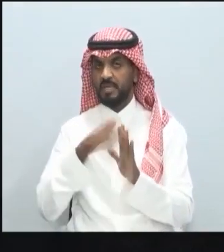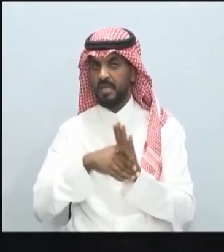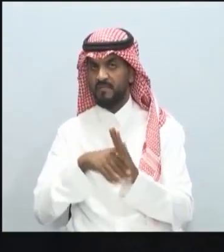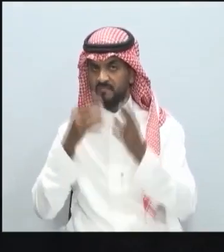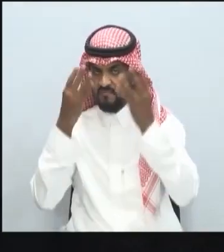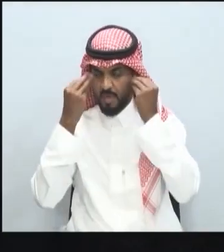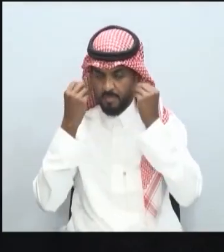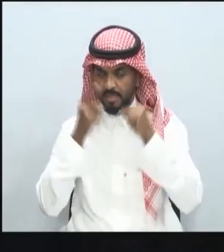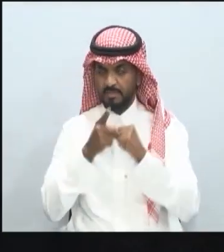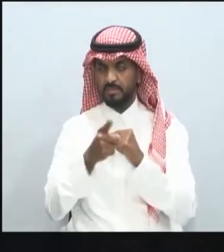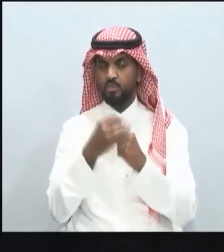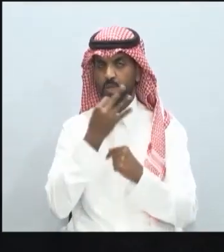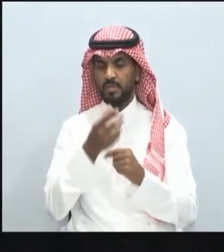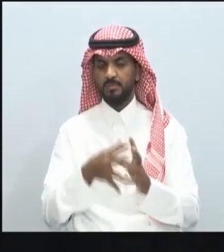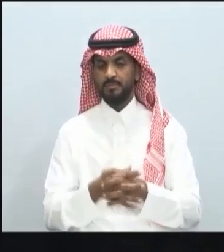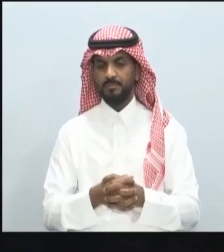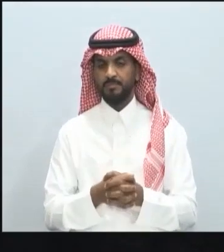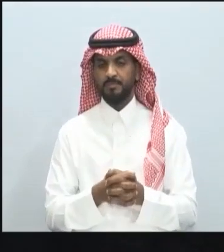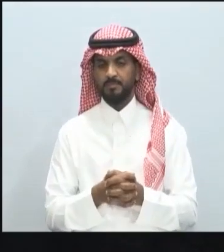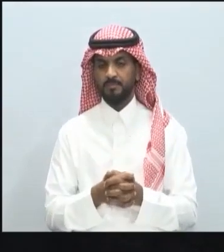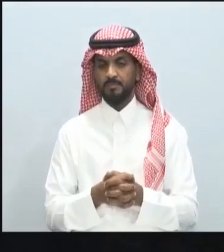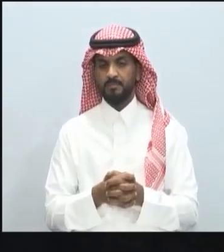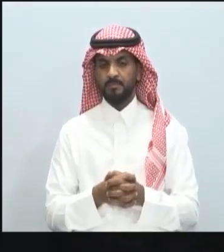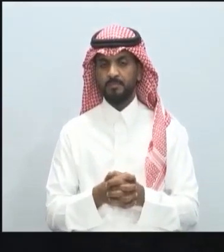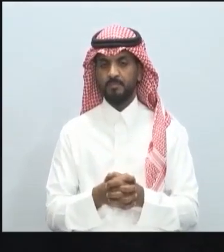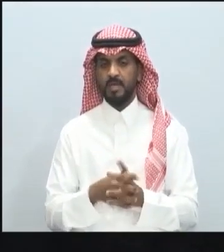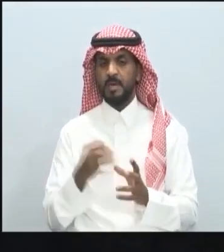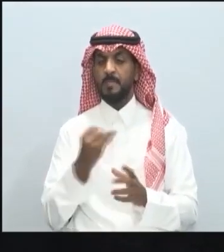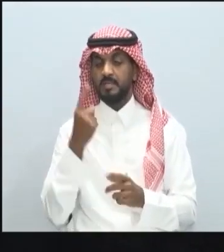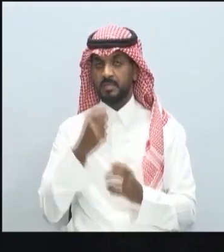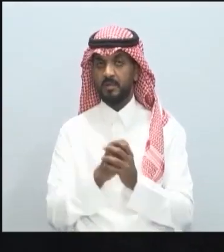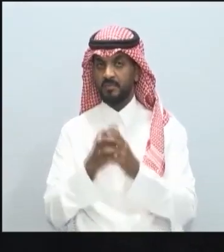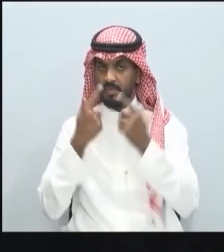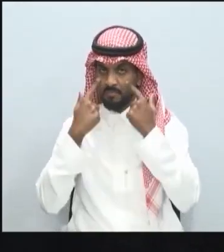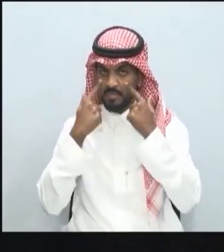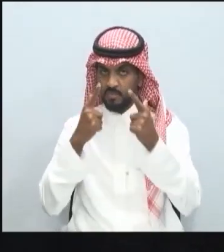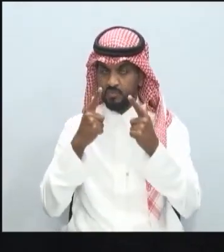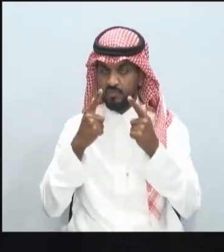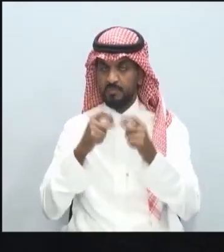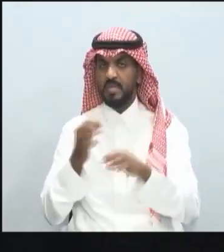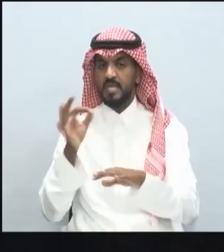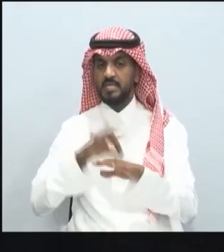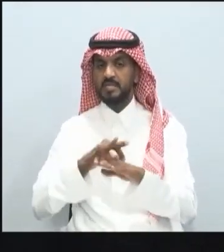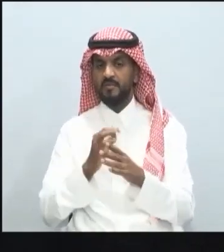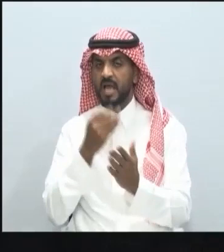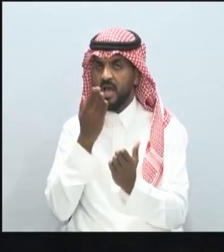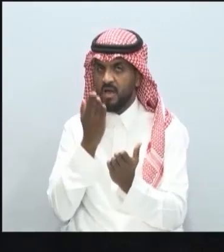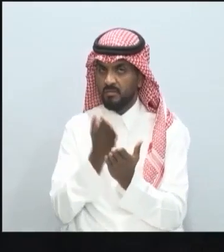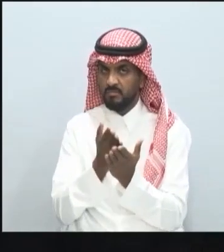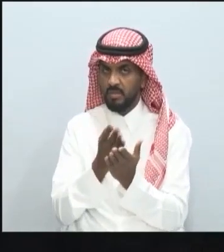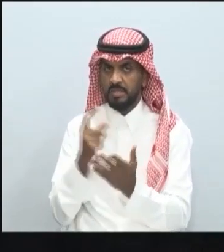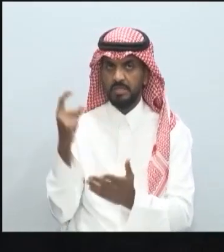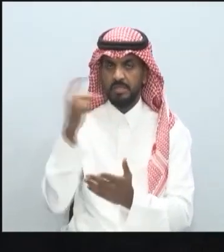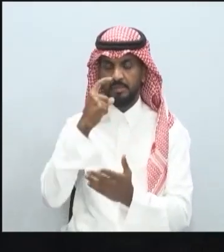فهمك انت وقراءتك ايضا اهميه الاصغاء في تبصير الناس في تبصير الناس في الحقائق الدينيه